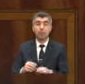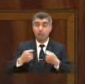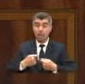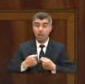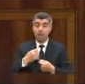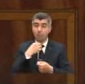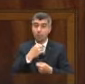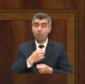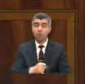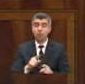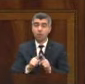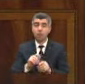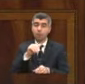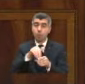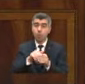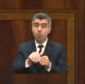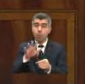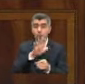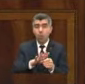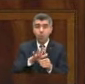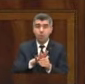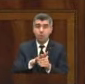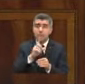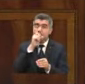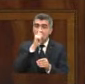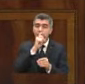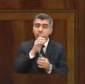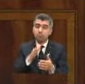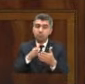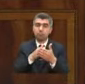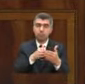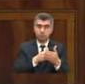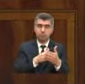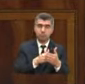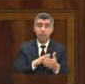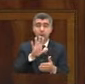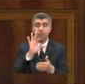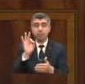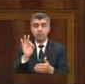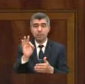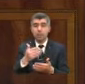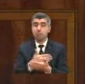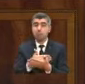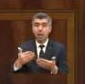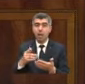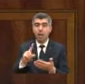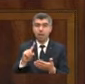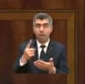هذه الصناديق هو أكبر تحدي غادي تواجهه المغرب. الحكومة قالت خصنا 50 مليار بالنسبة لهذه السنوات